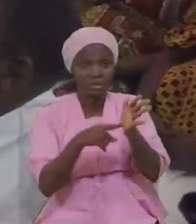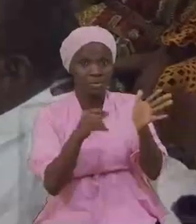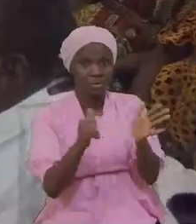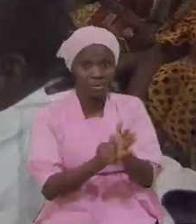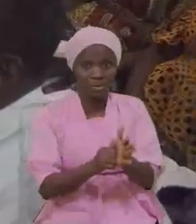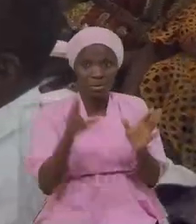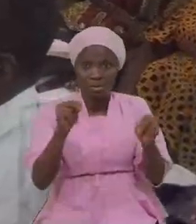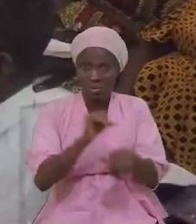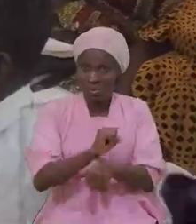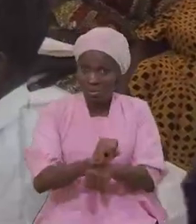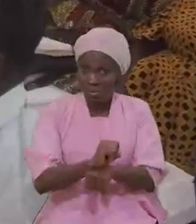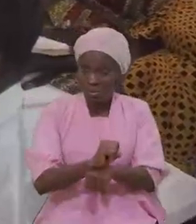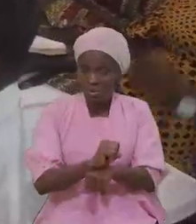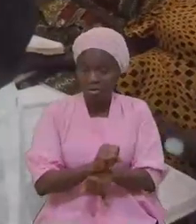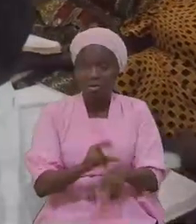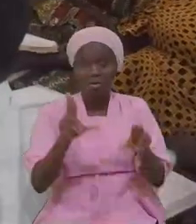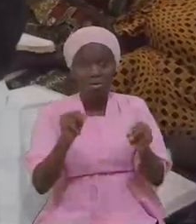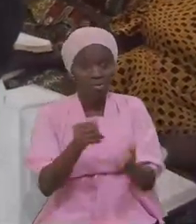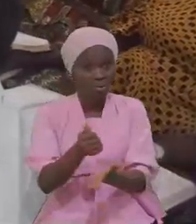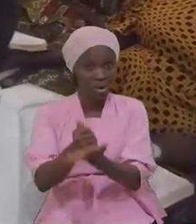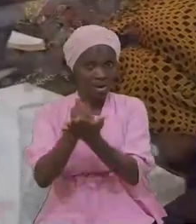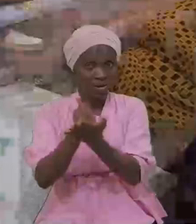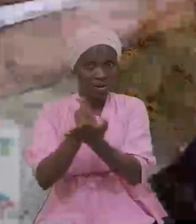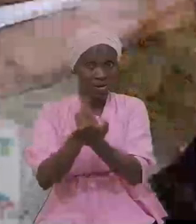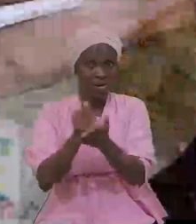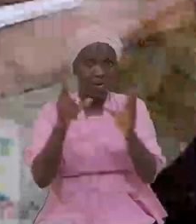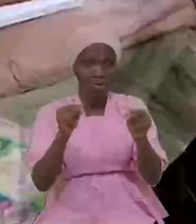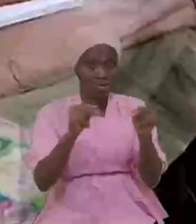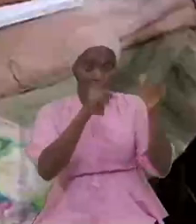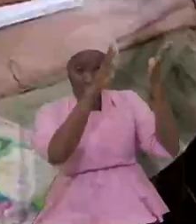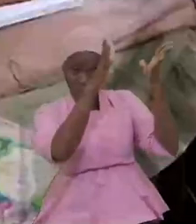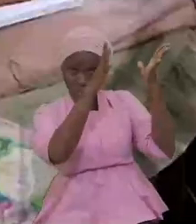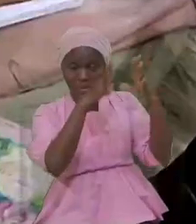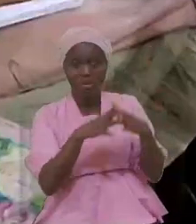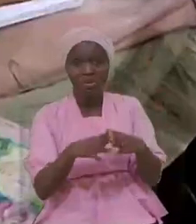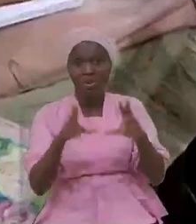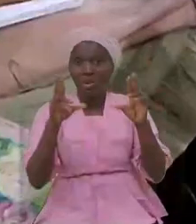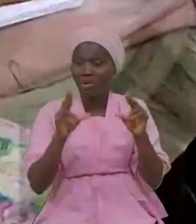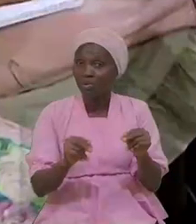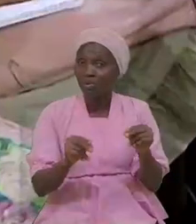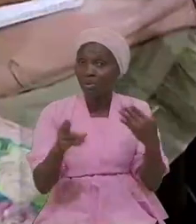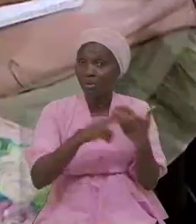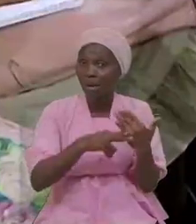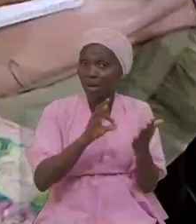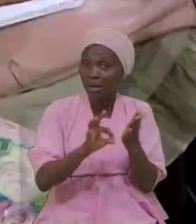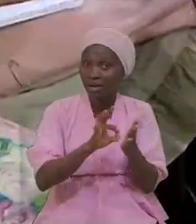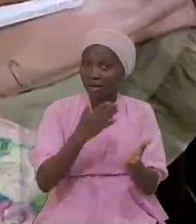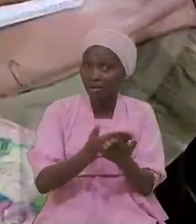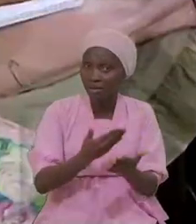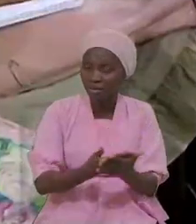qu'il n'y a pas de boulot, qu'il n'y a pas de soutien, qu'il n'y a pas d'espoir, qu'il n'y a pas de